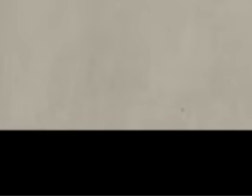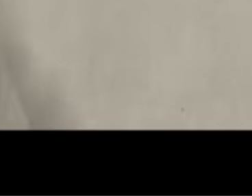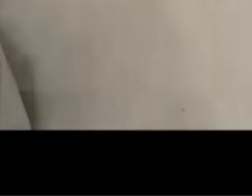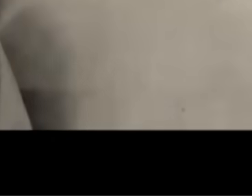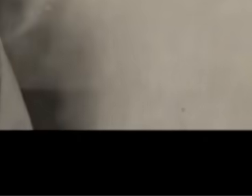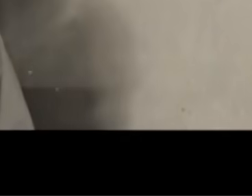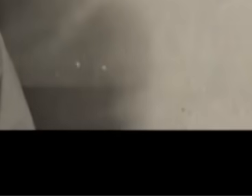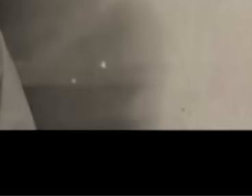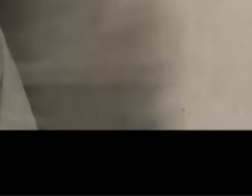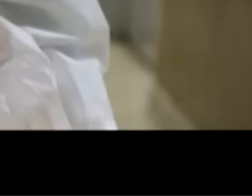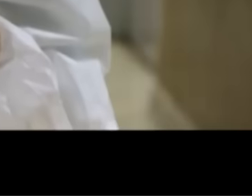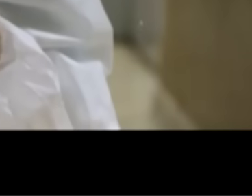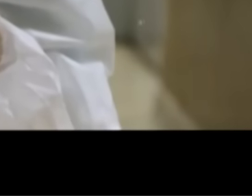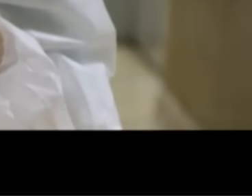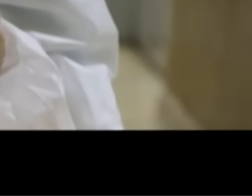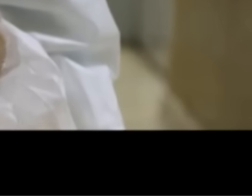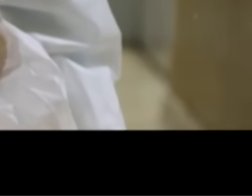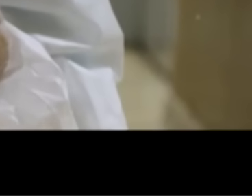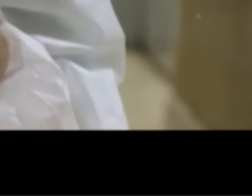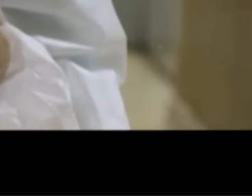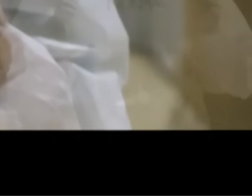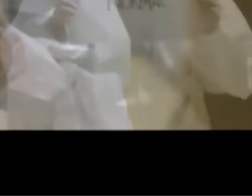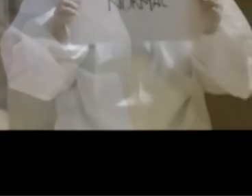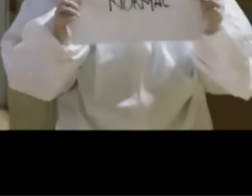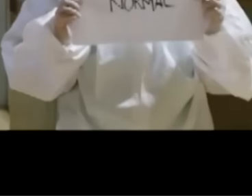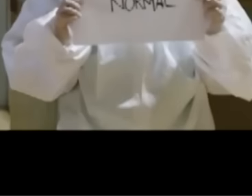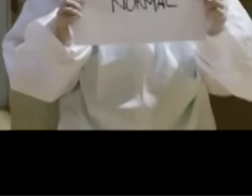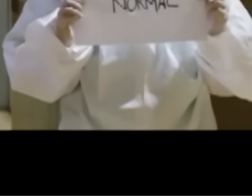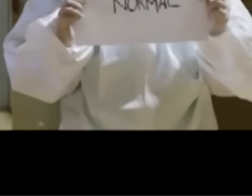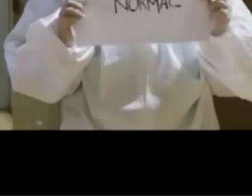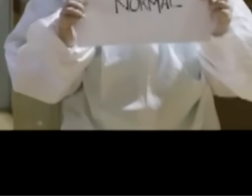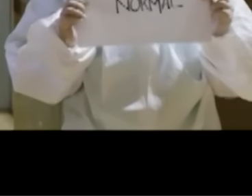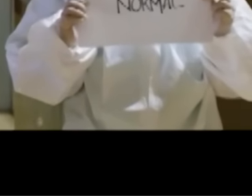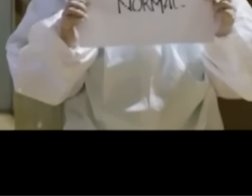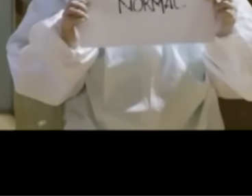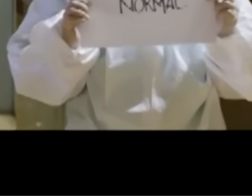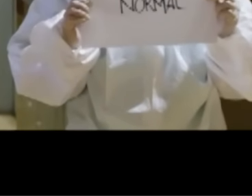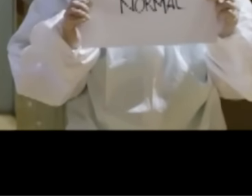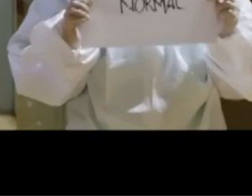Sungguh elok jika kalian peduli atas nama kemanusiaan.